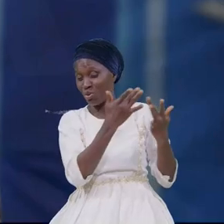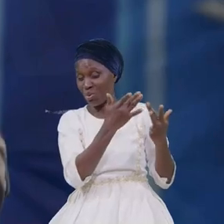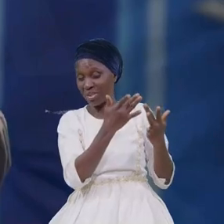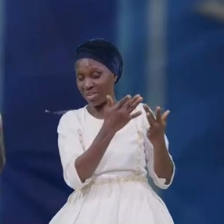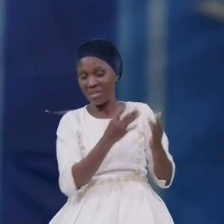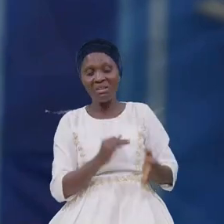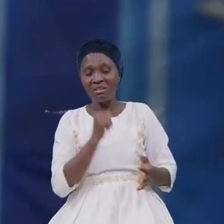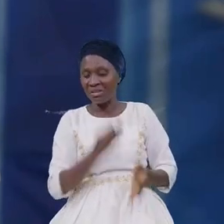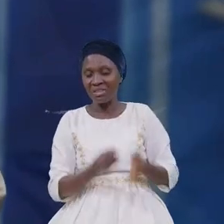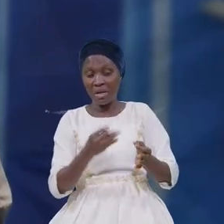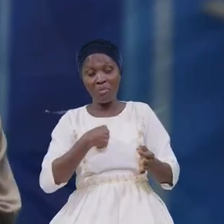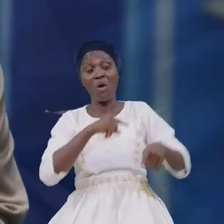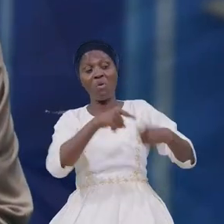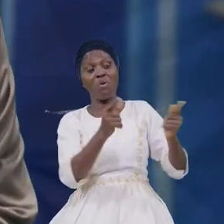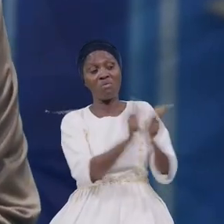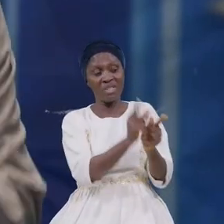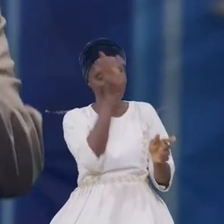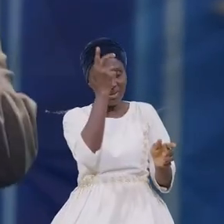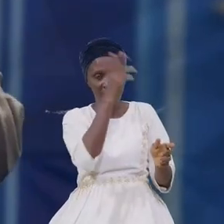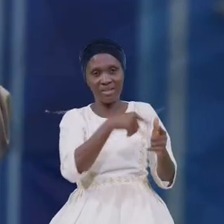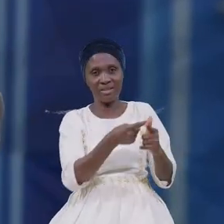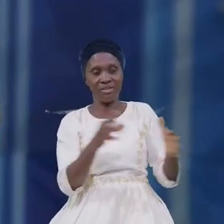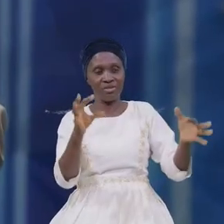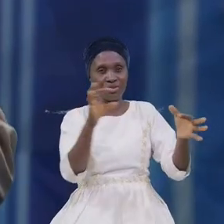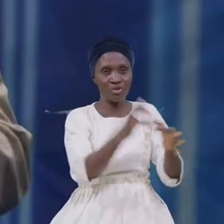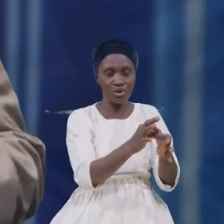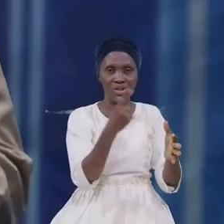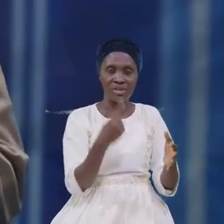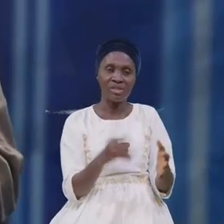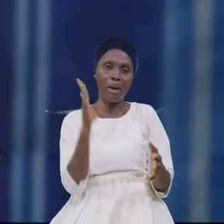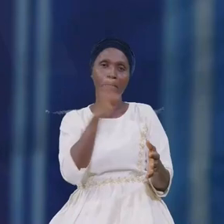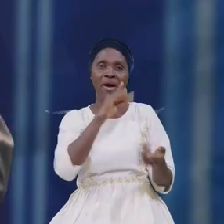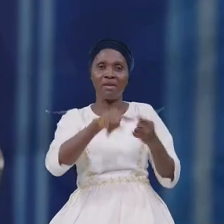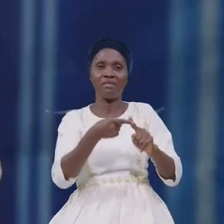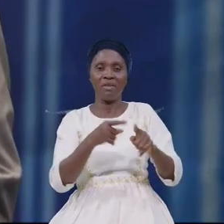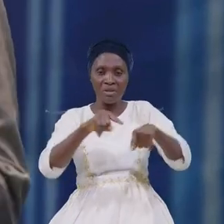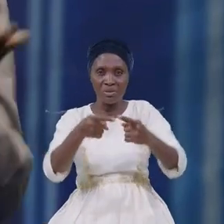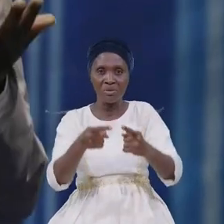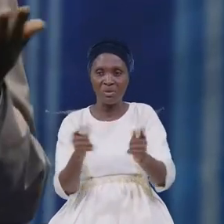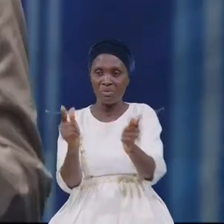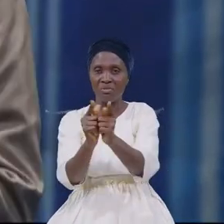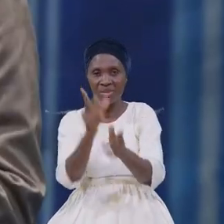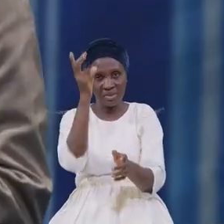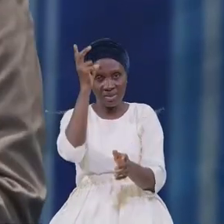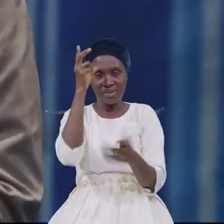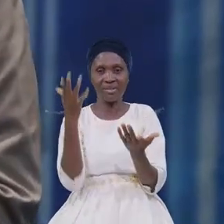l'attendre qu'il vienne. Ils vont aller vers Satan. Ils vont se joindre à un